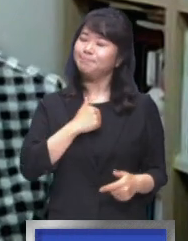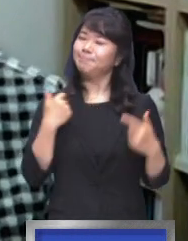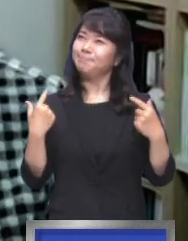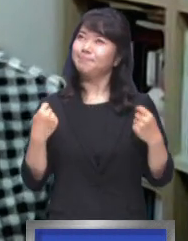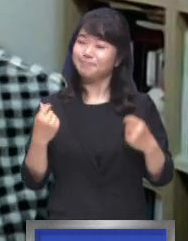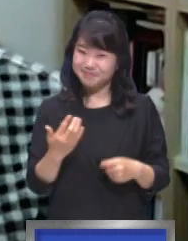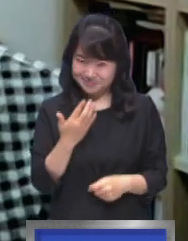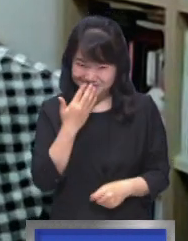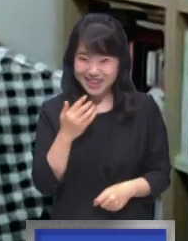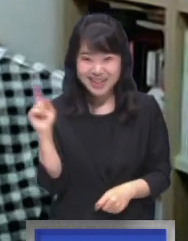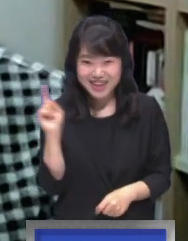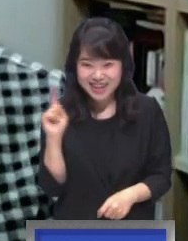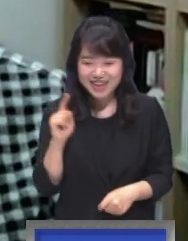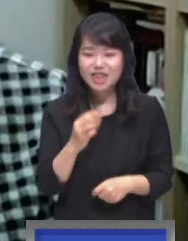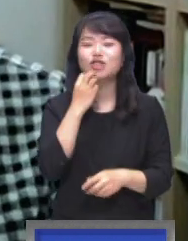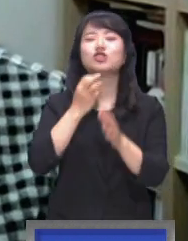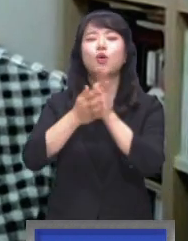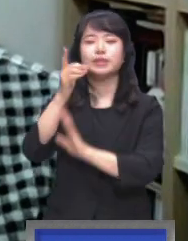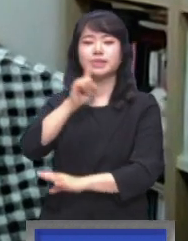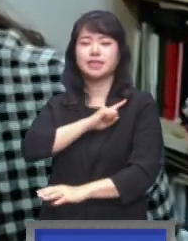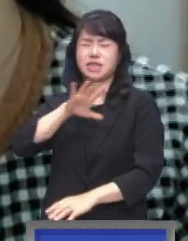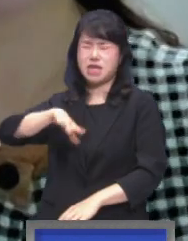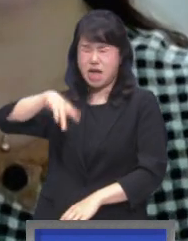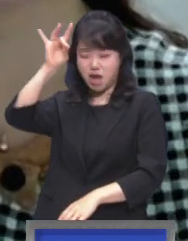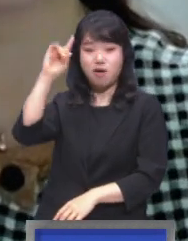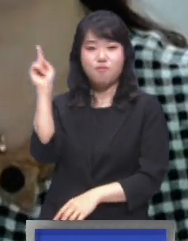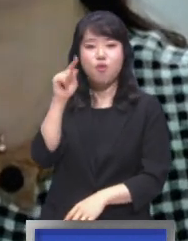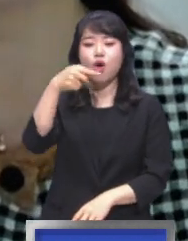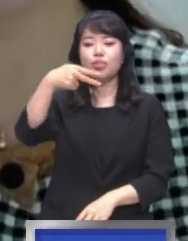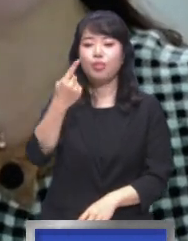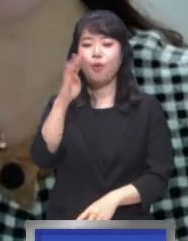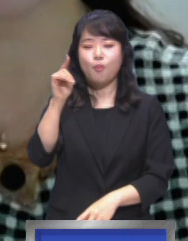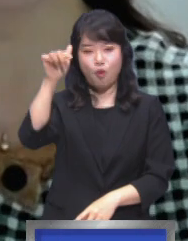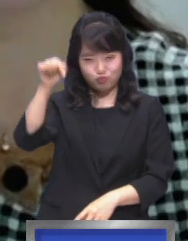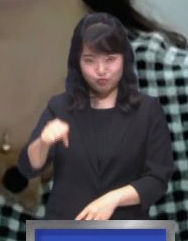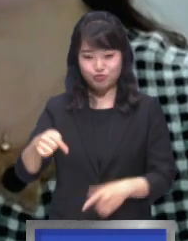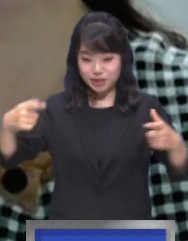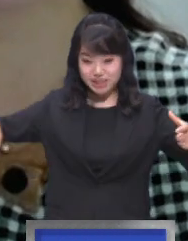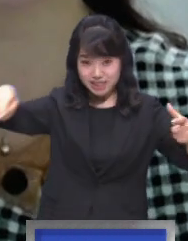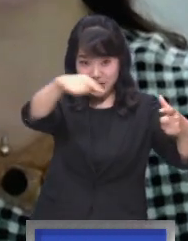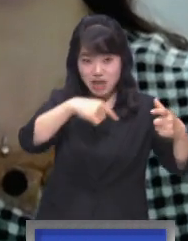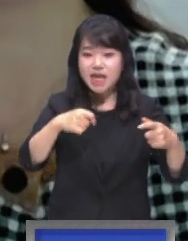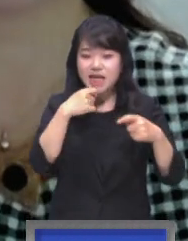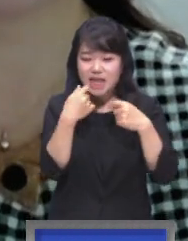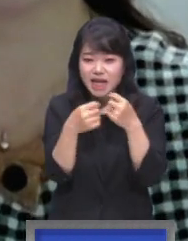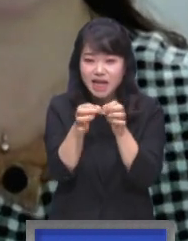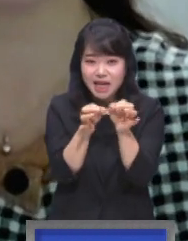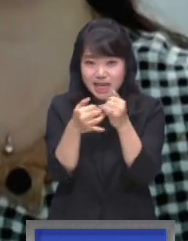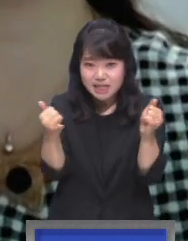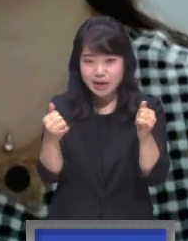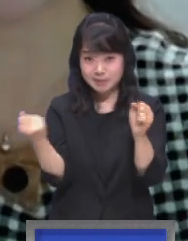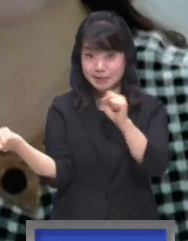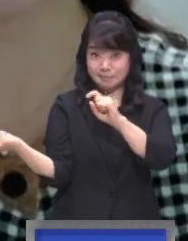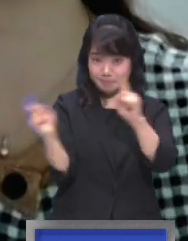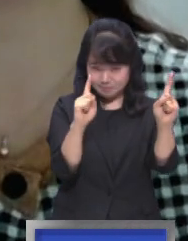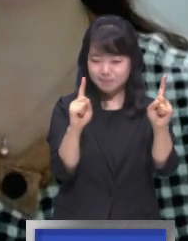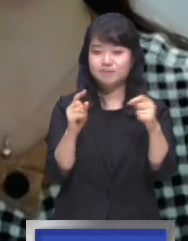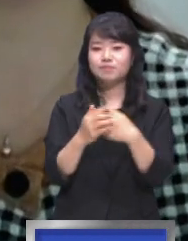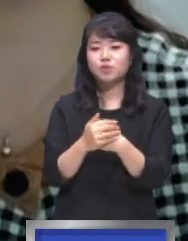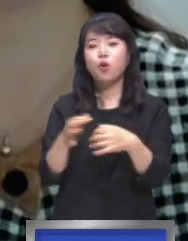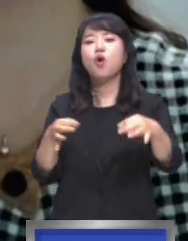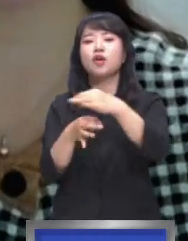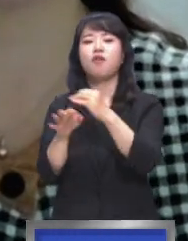것 같은데요. 서울시 최초로 도봉구가 관내 소상공인 자생력 강화와